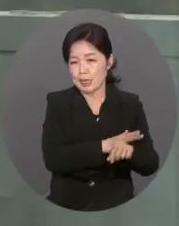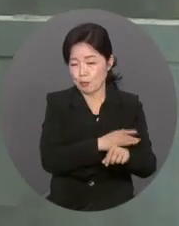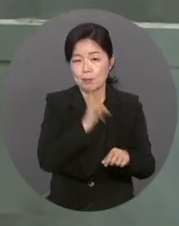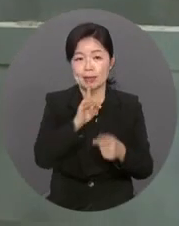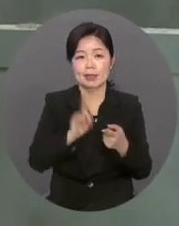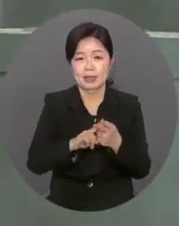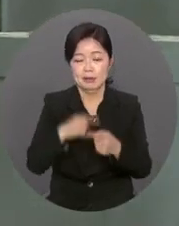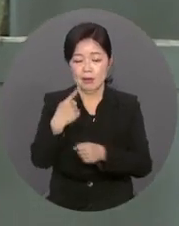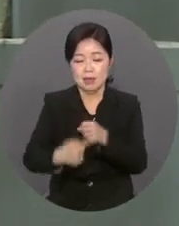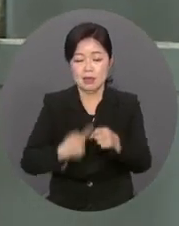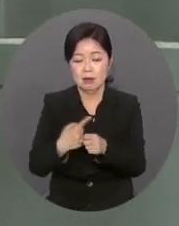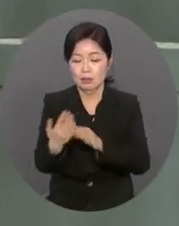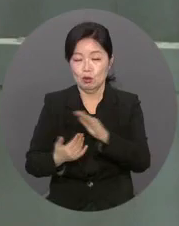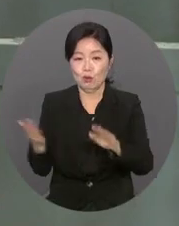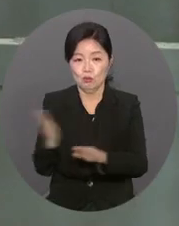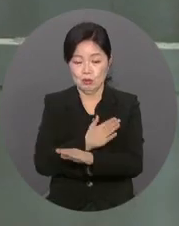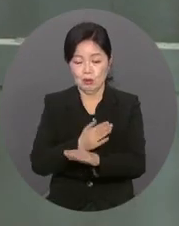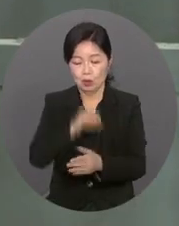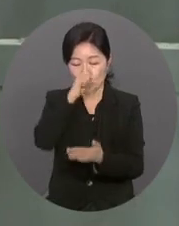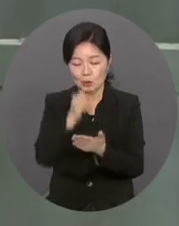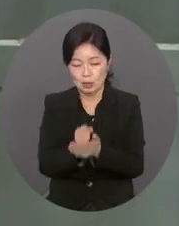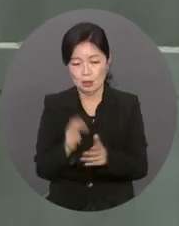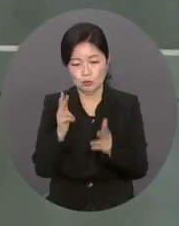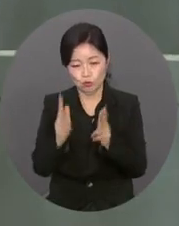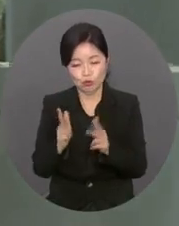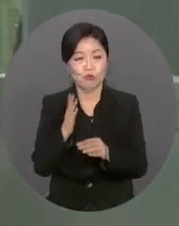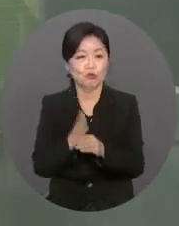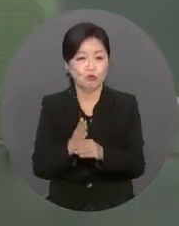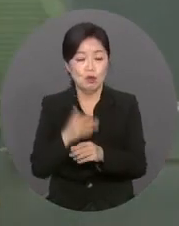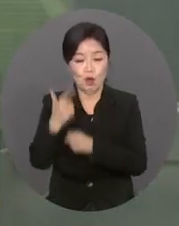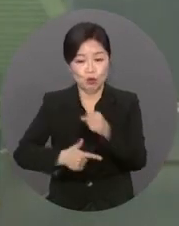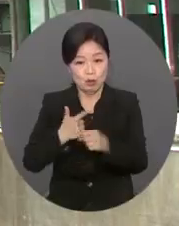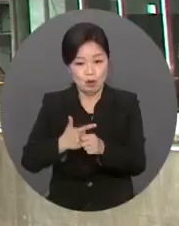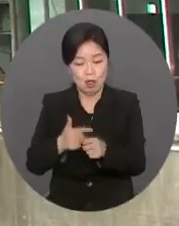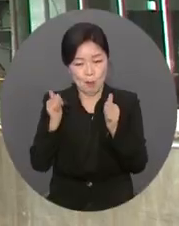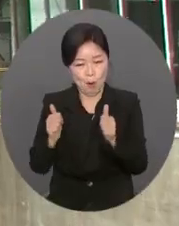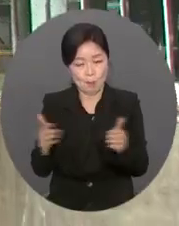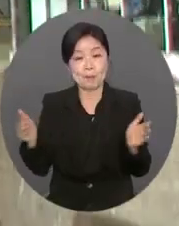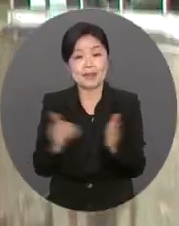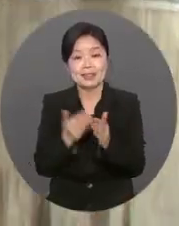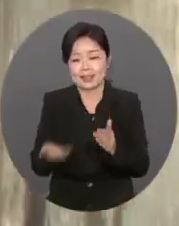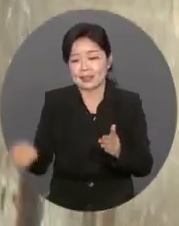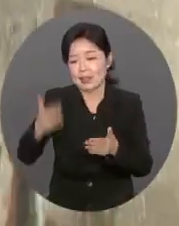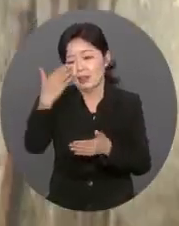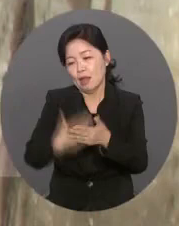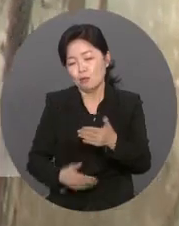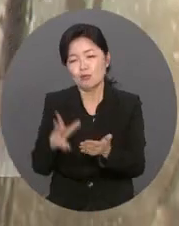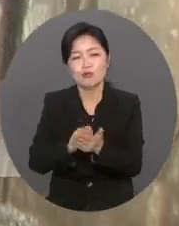이미 1년 전부터 정상 가동하고 있습니다 6년에 걸친 소송이 모두 끝났지만 과제는 남았습니다